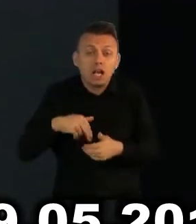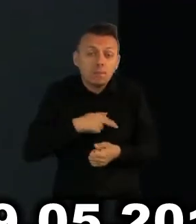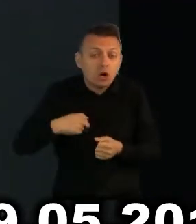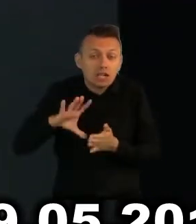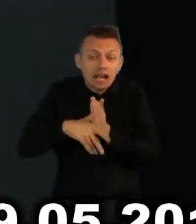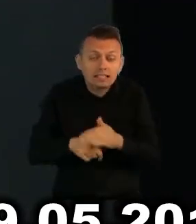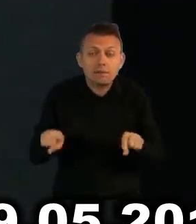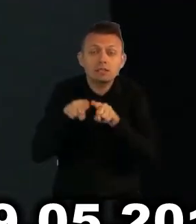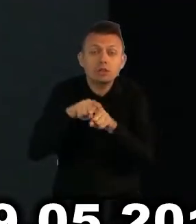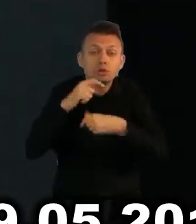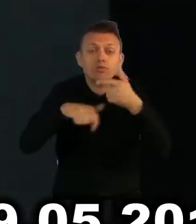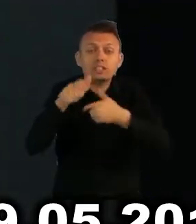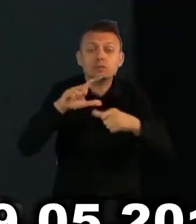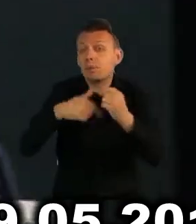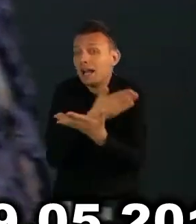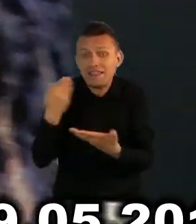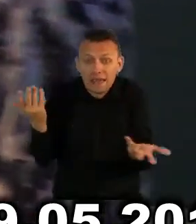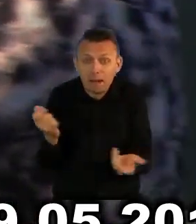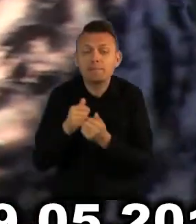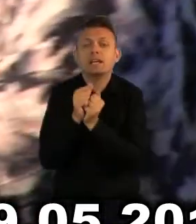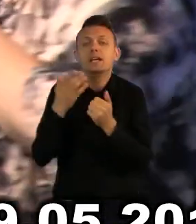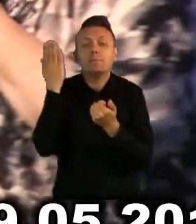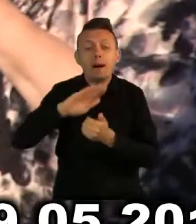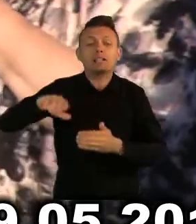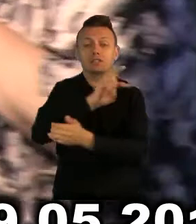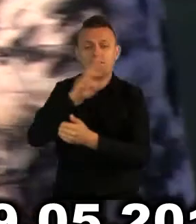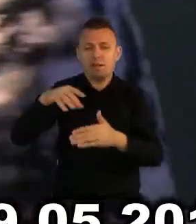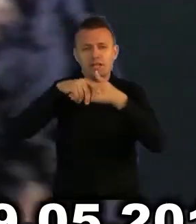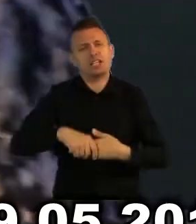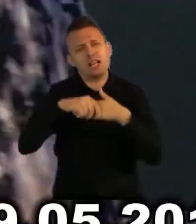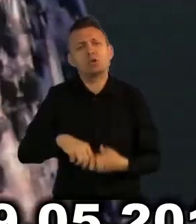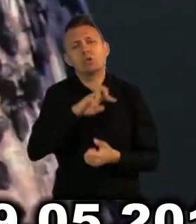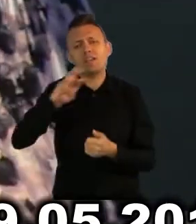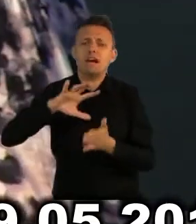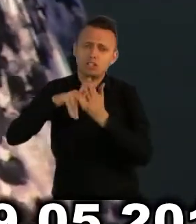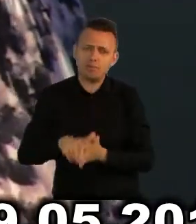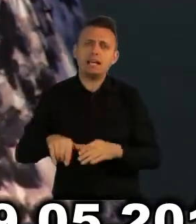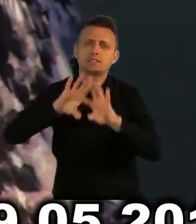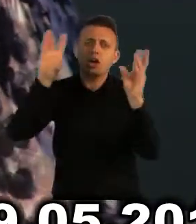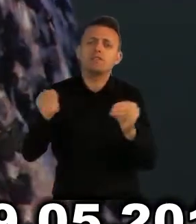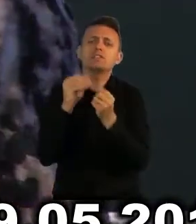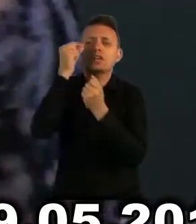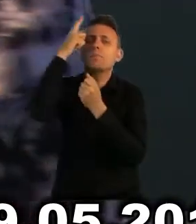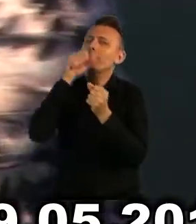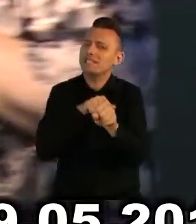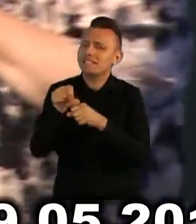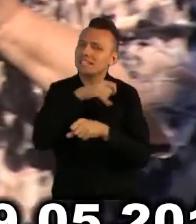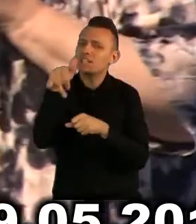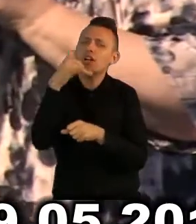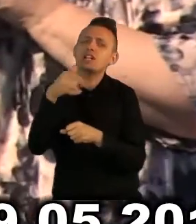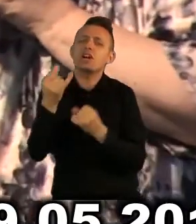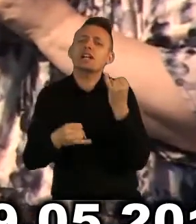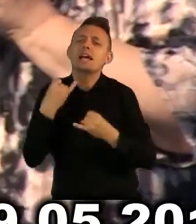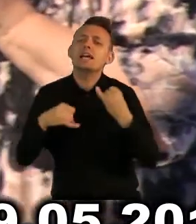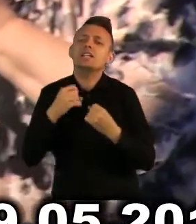kończy się na mówimy. Także bardzo gratuluję, że ten pomysł się urodził, że jest, że trwa. I jeżeli tylko będziecie mnie zapraszać, to będę trwała